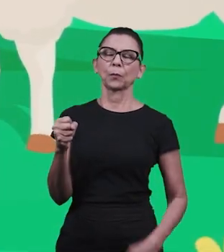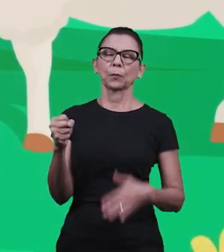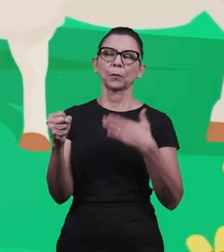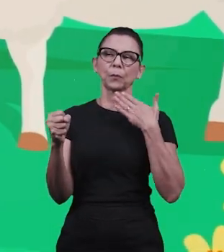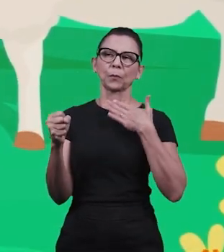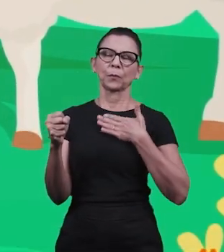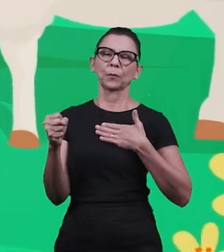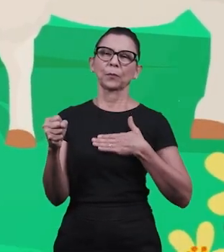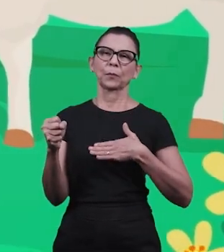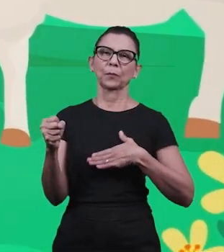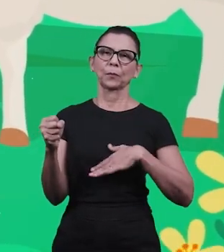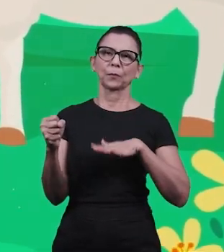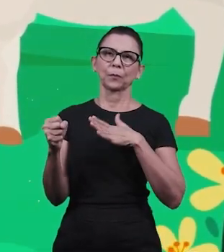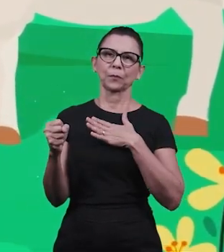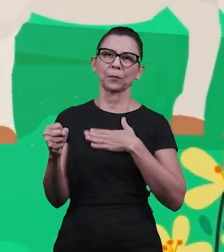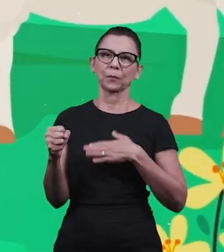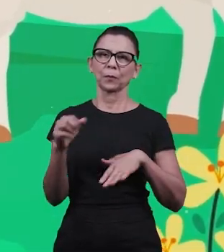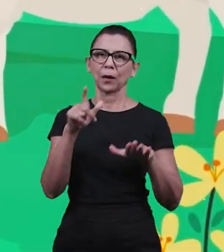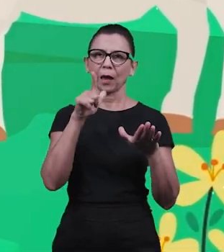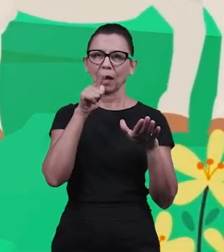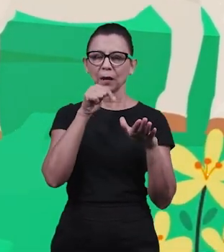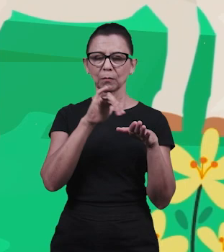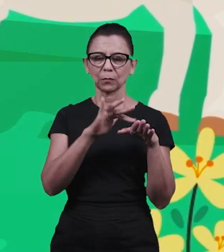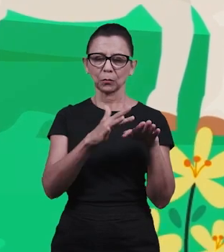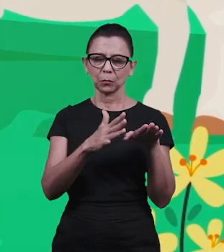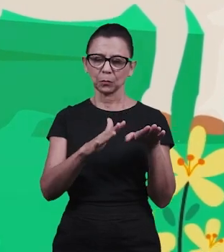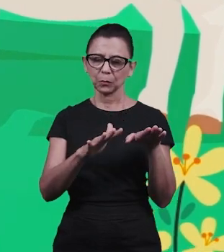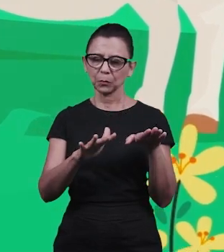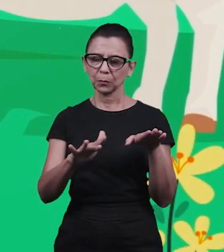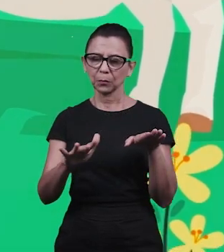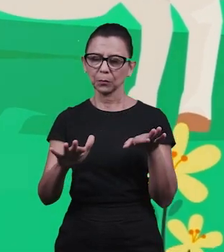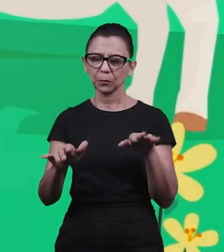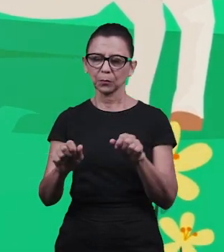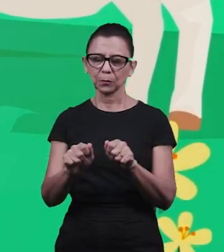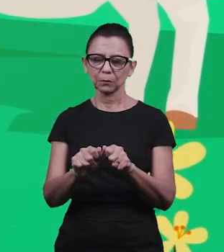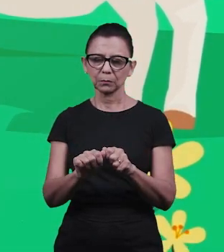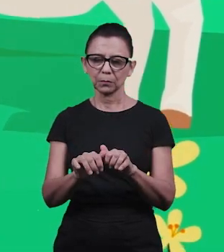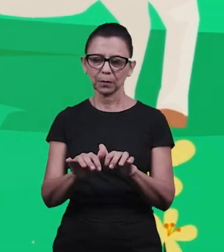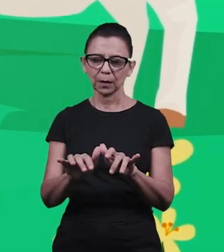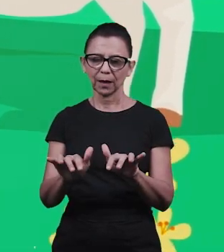В тихих водах она утоляет свою жажду.